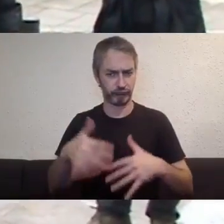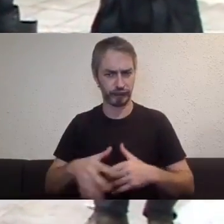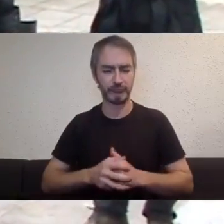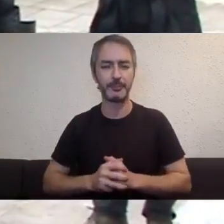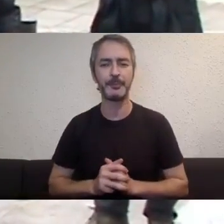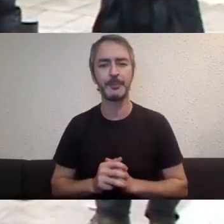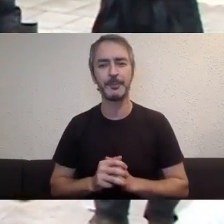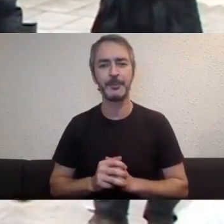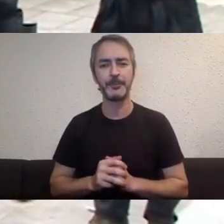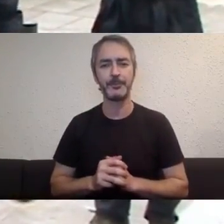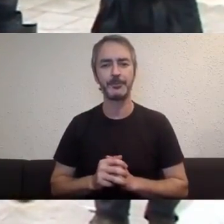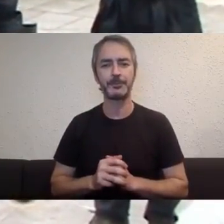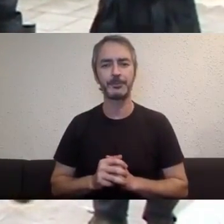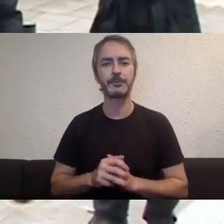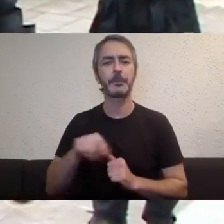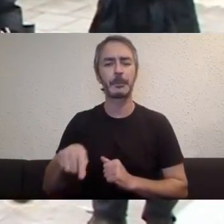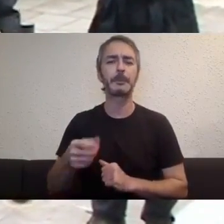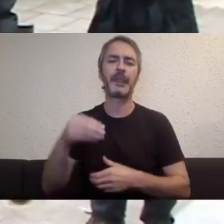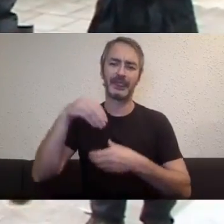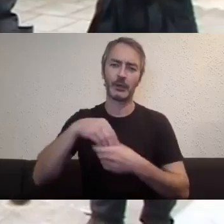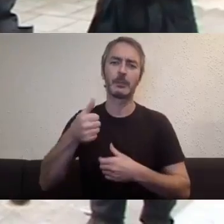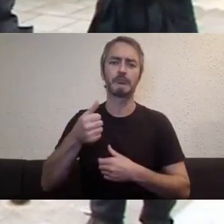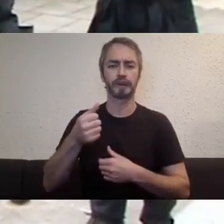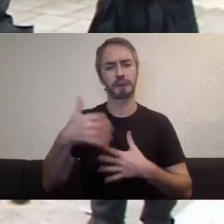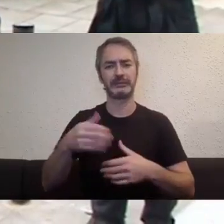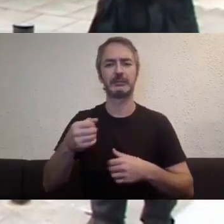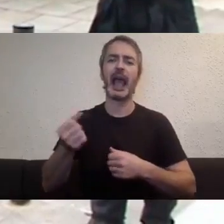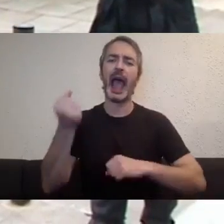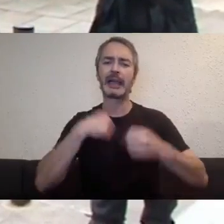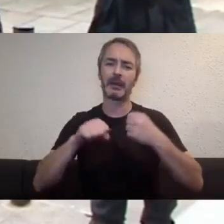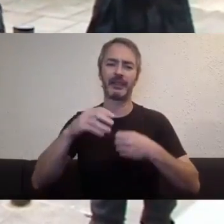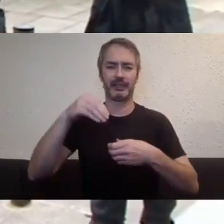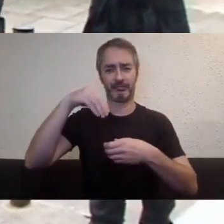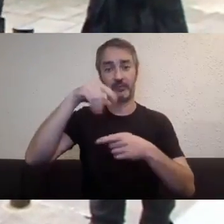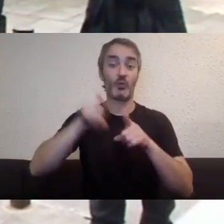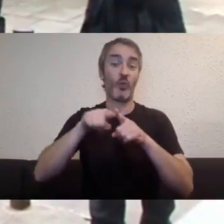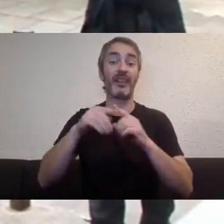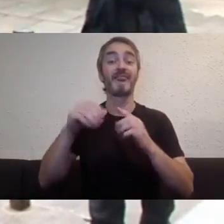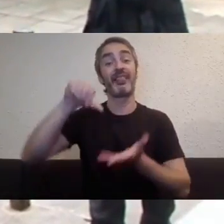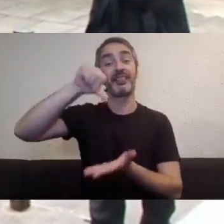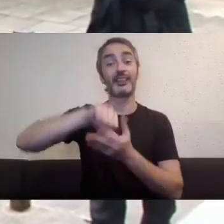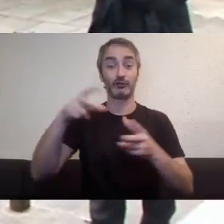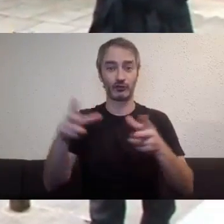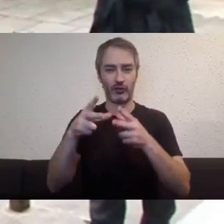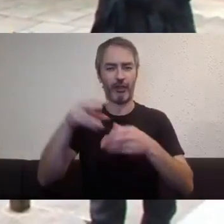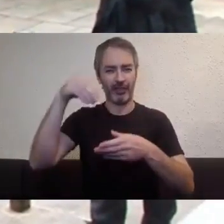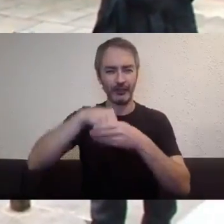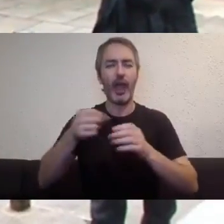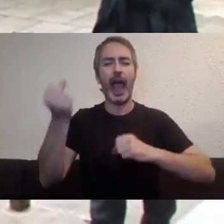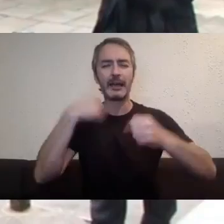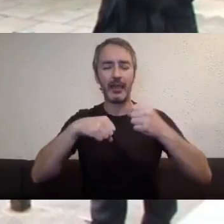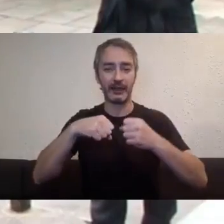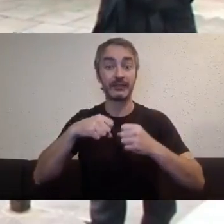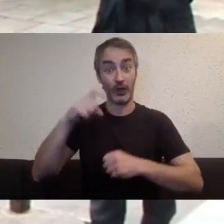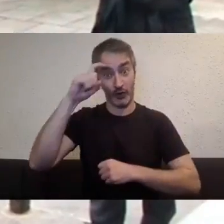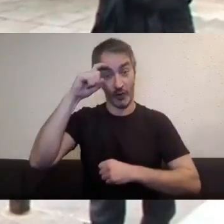que va tenir més activitat. A nivell de centre social i s'hi realitzaven activitats i de més, va ser la Casa de